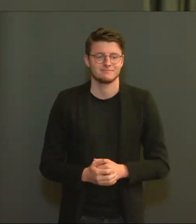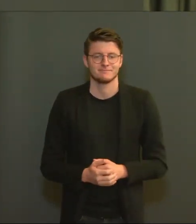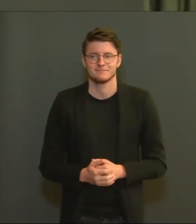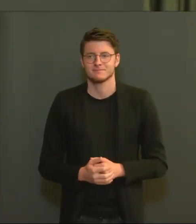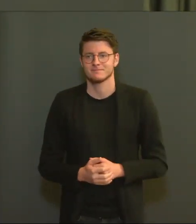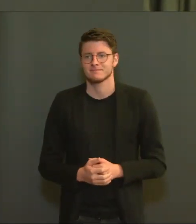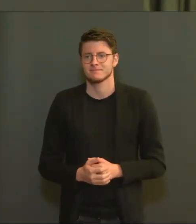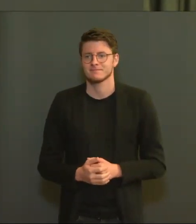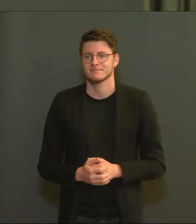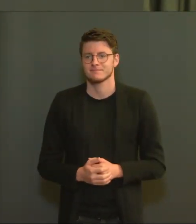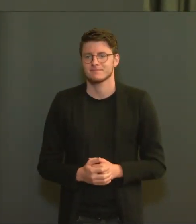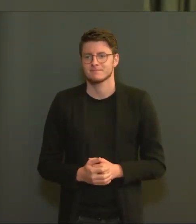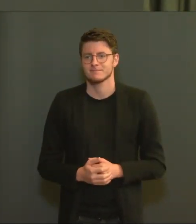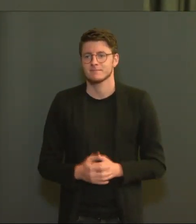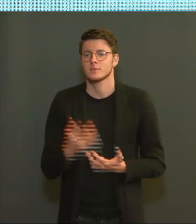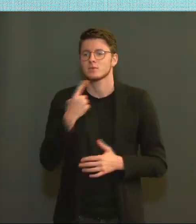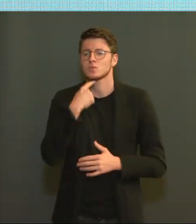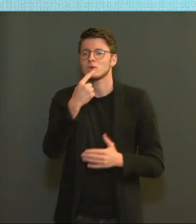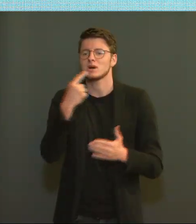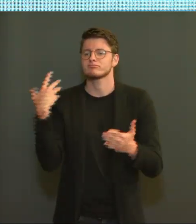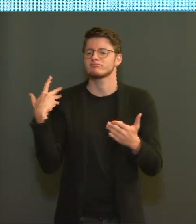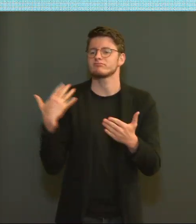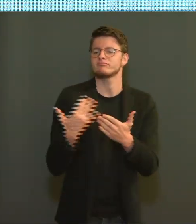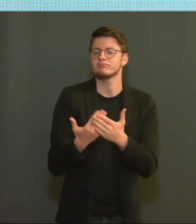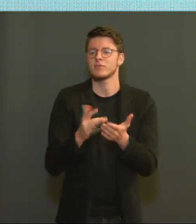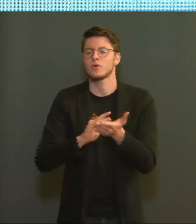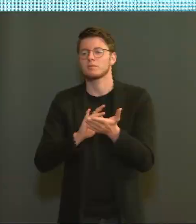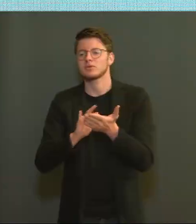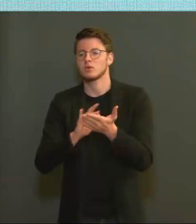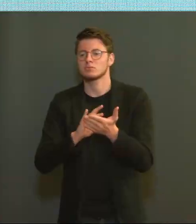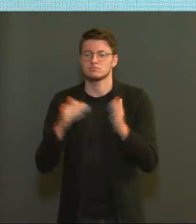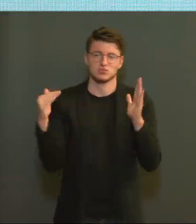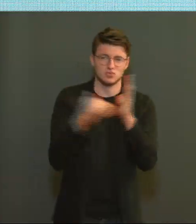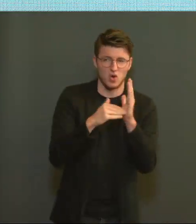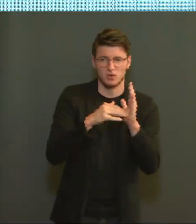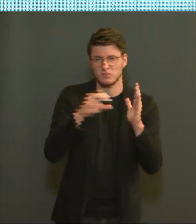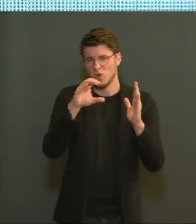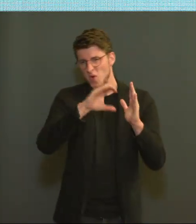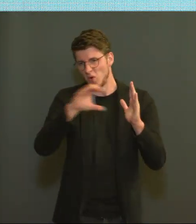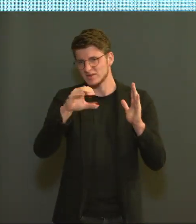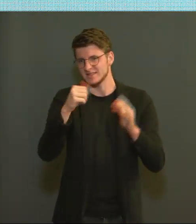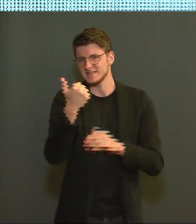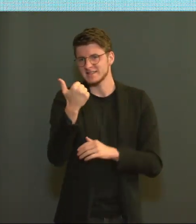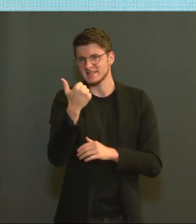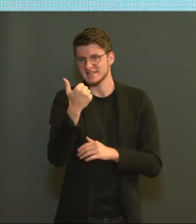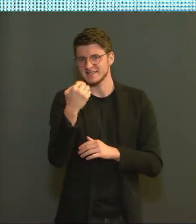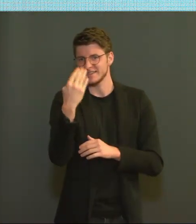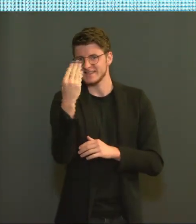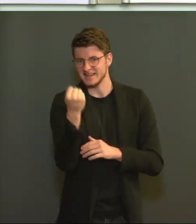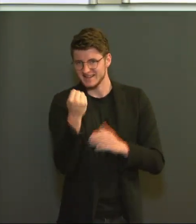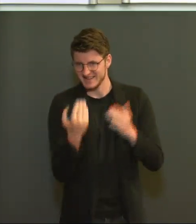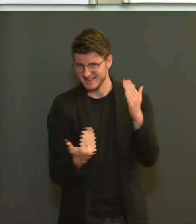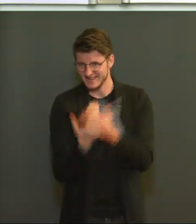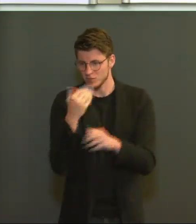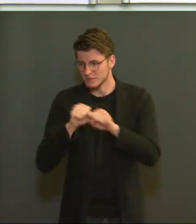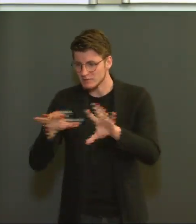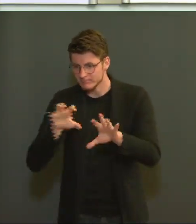De afgelopen week werden er gemiddeld 1196 nieuwe gevallen per dag